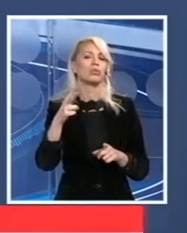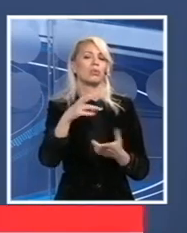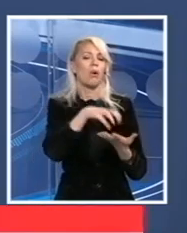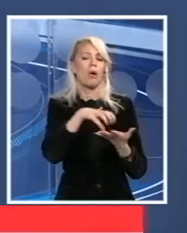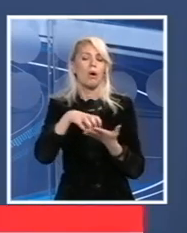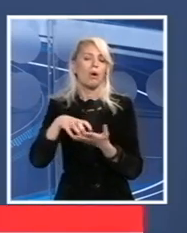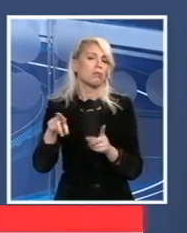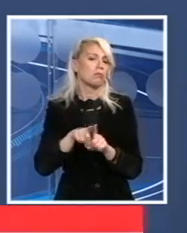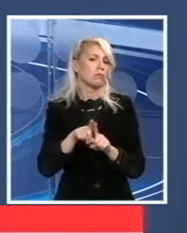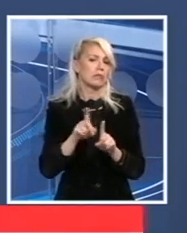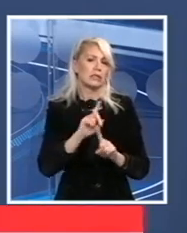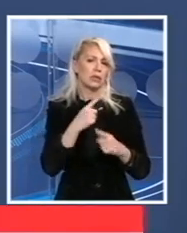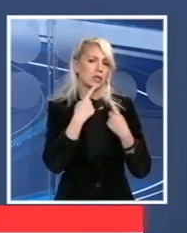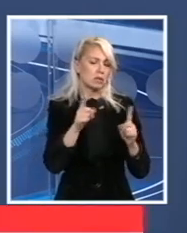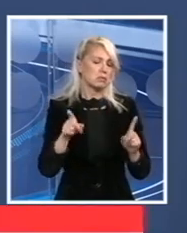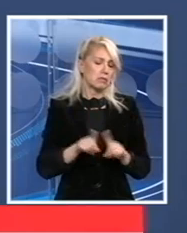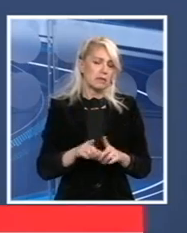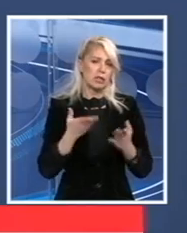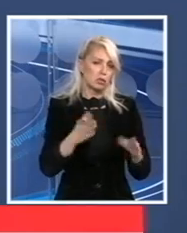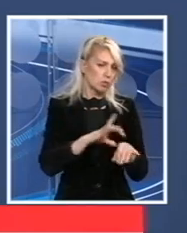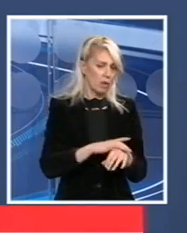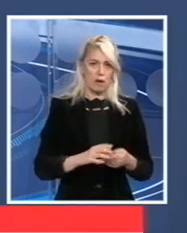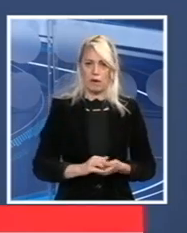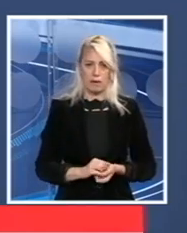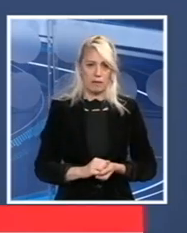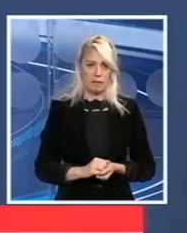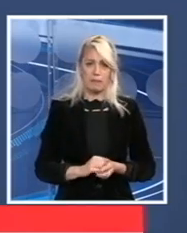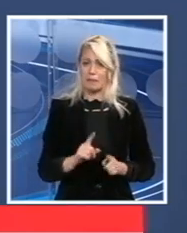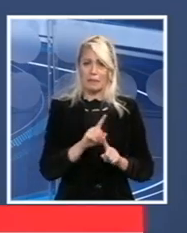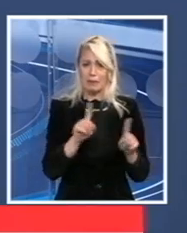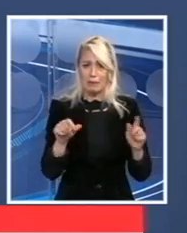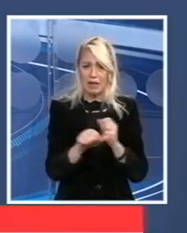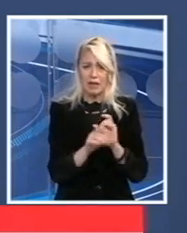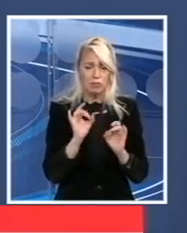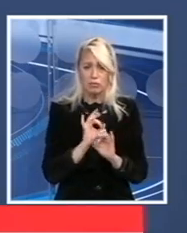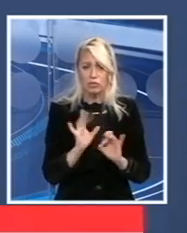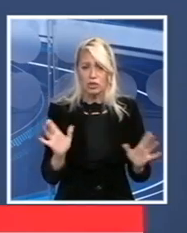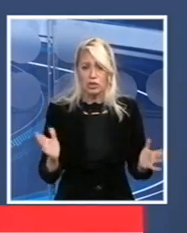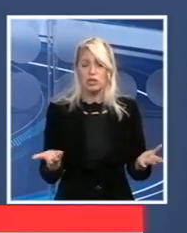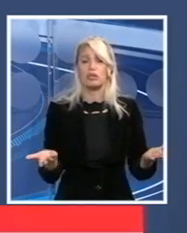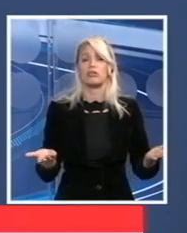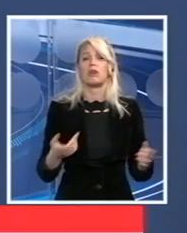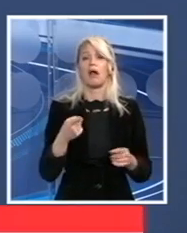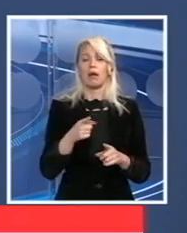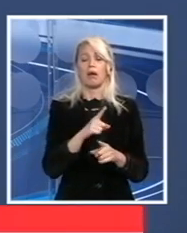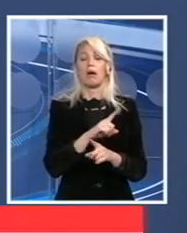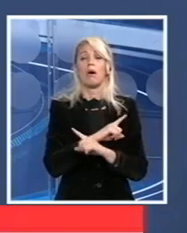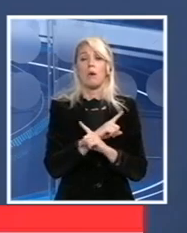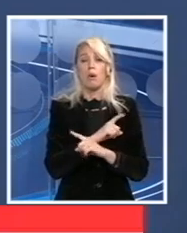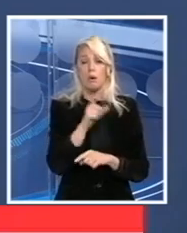druge profesije iznosili. Niko ne krije ništa, na kraju krajeva umrle osobe